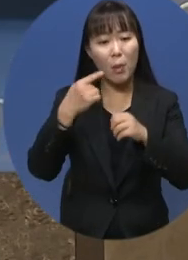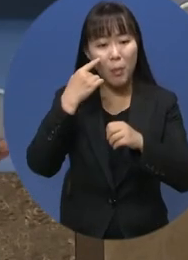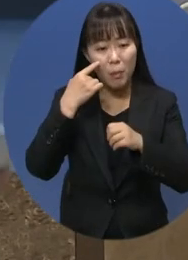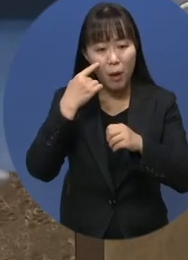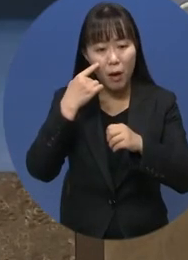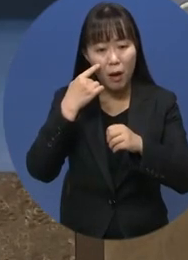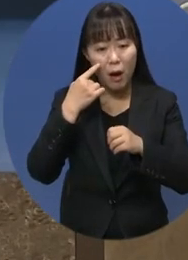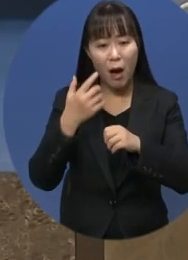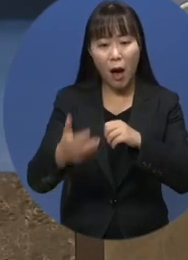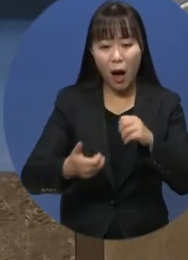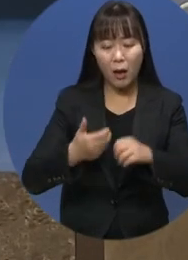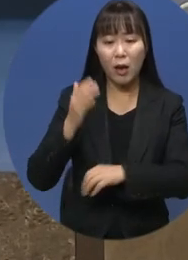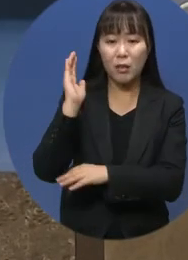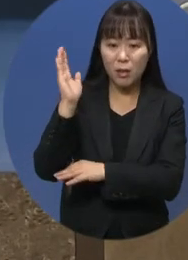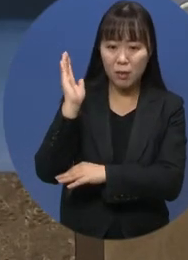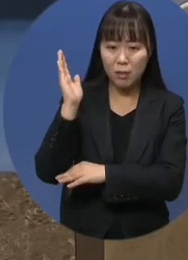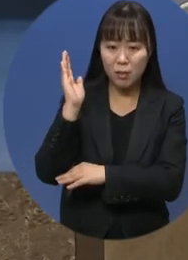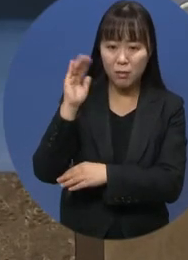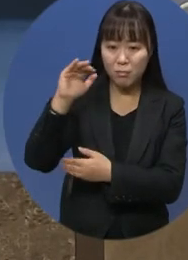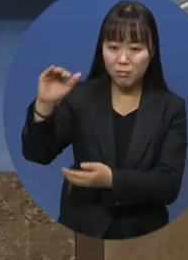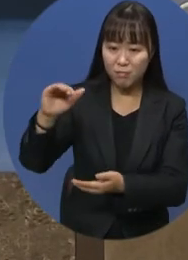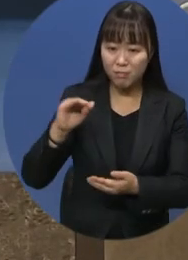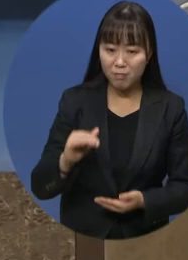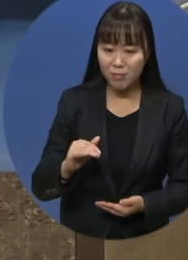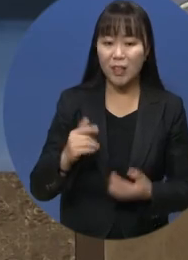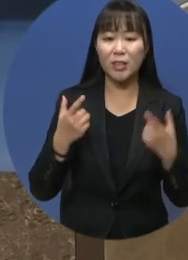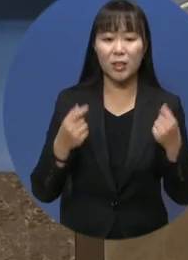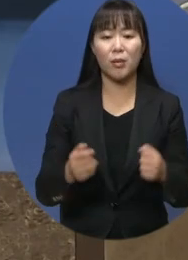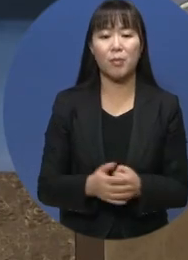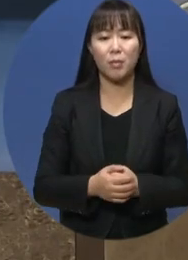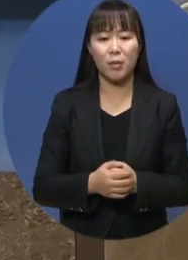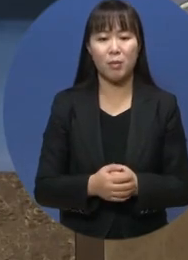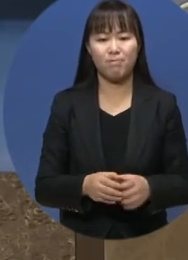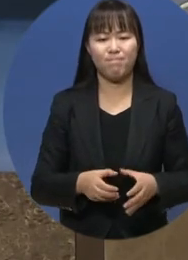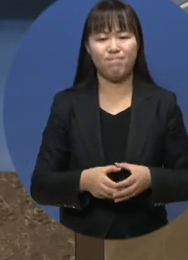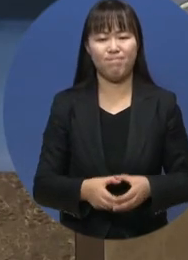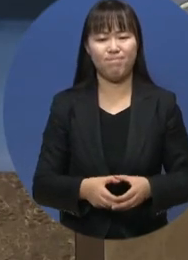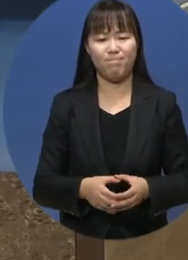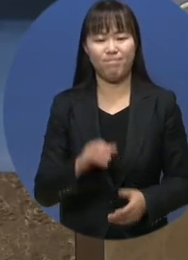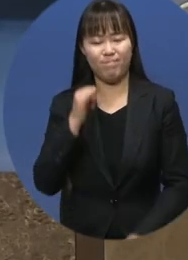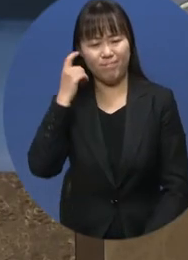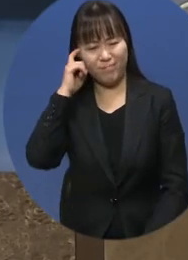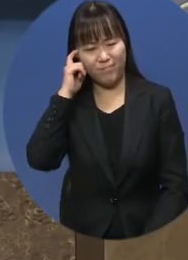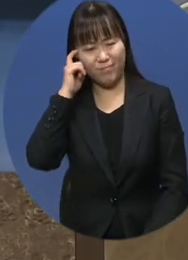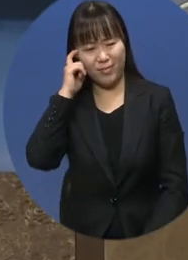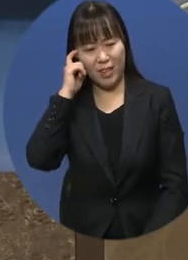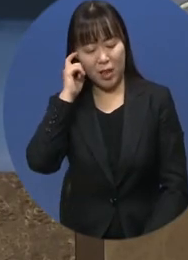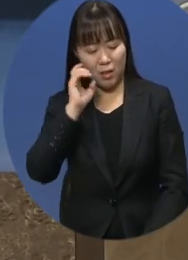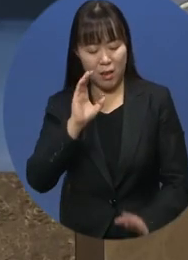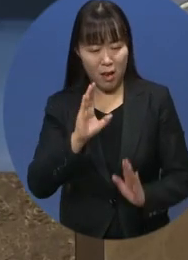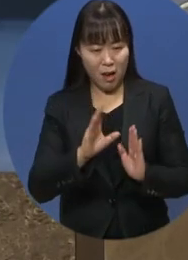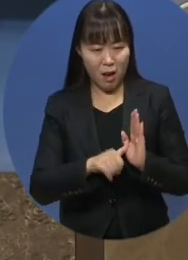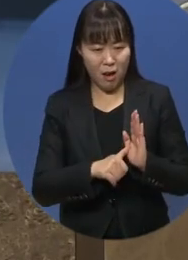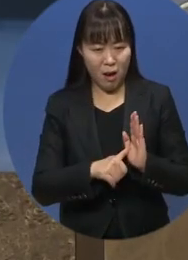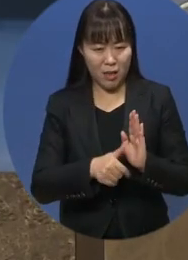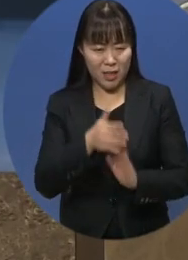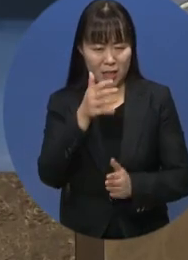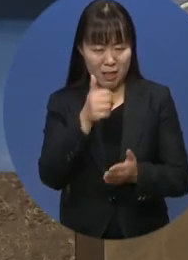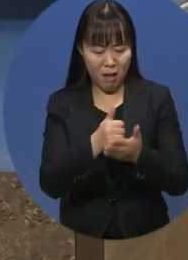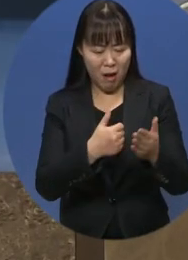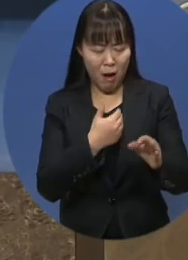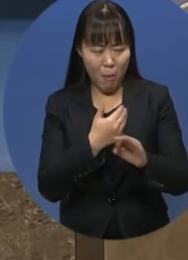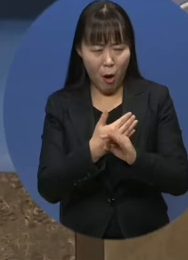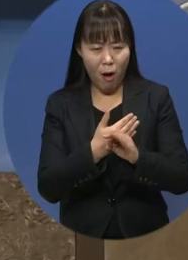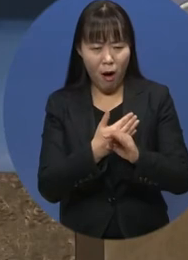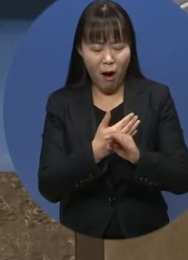까요 앞서서 시장도 잠깐 말씀하셨다 시피 이렇게 무게감있는 생각만 했을 때 시장 하면은 좀